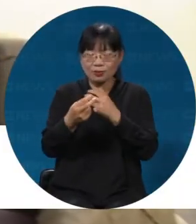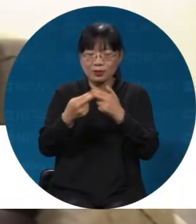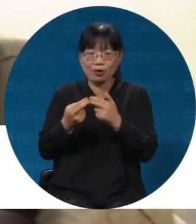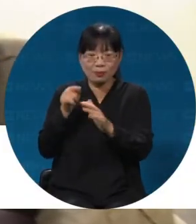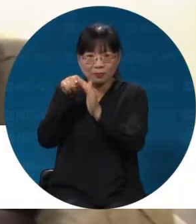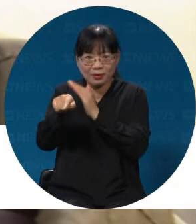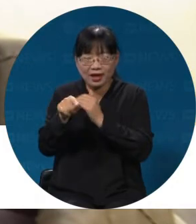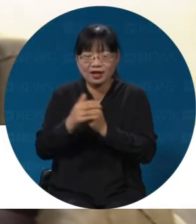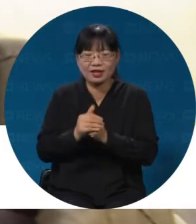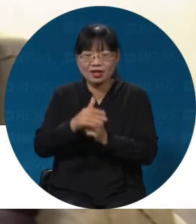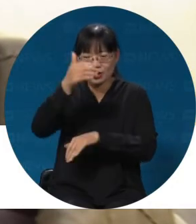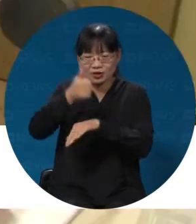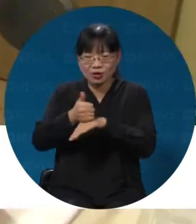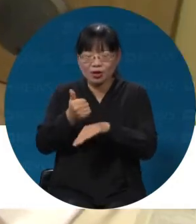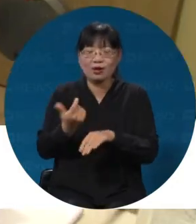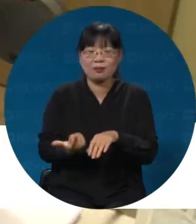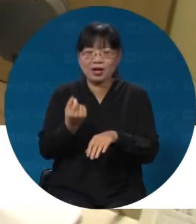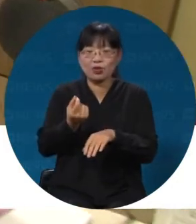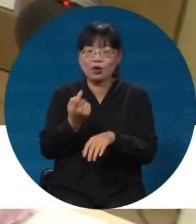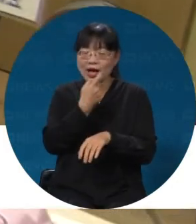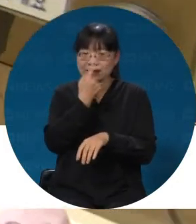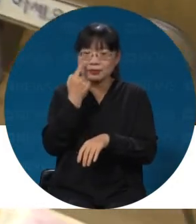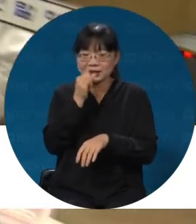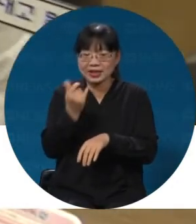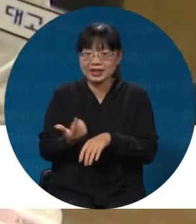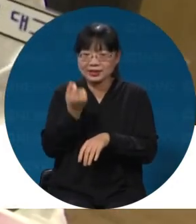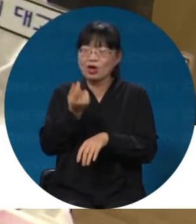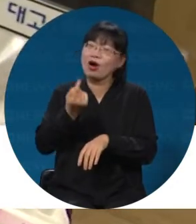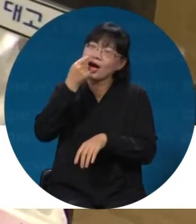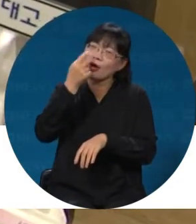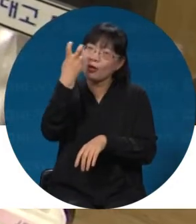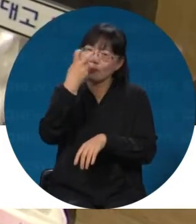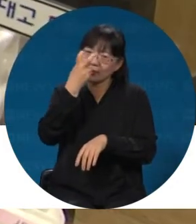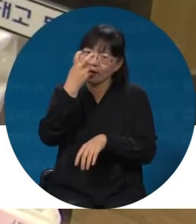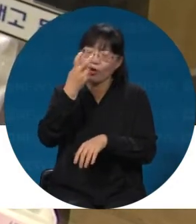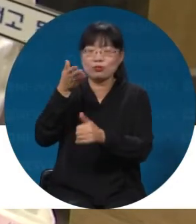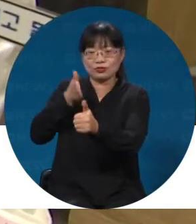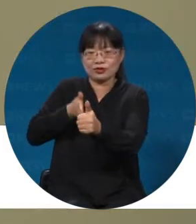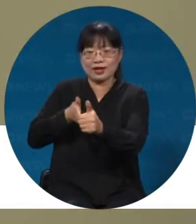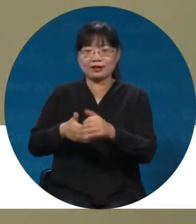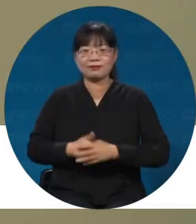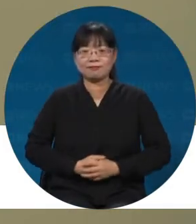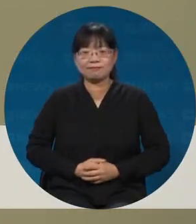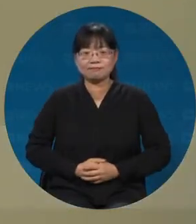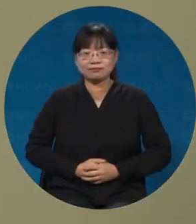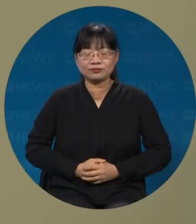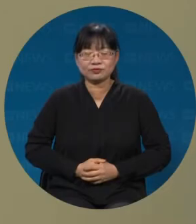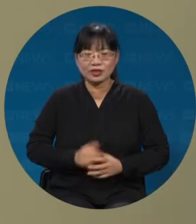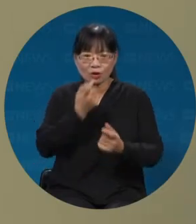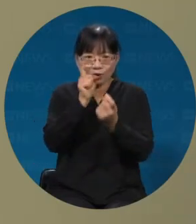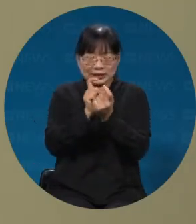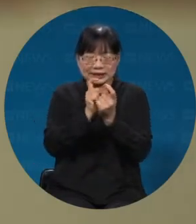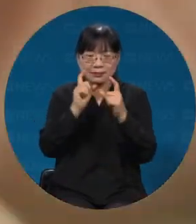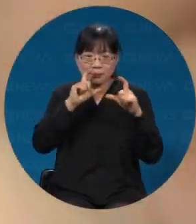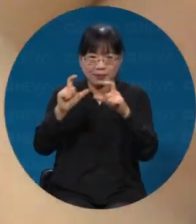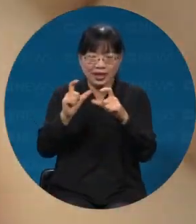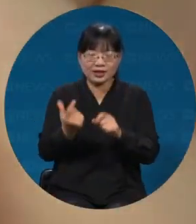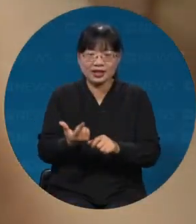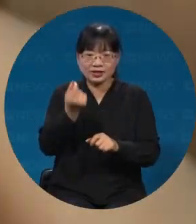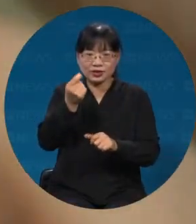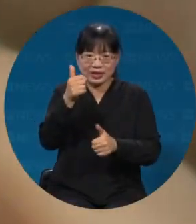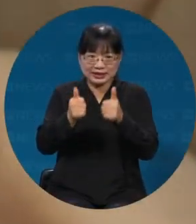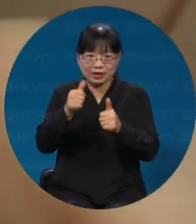병원에 방문해 결과를 바로 확인할 수 있는 신속 항원 검사를 받도록 권장합니다 확진 판정을 받으면